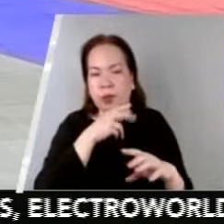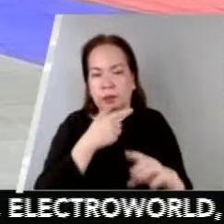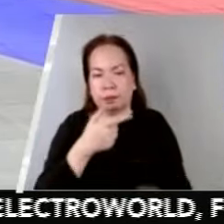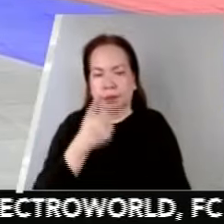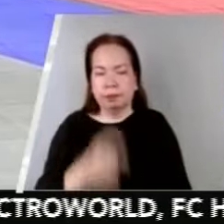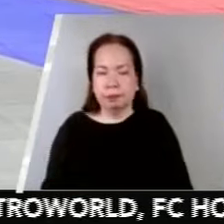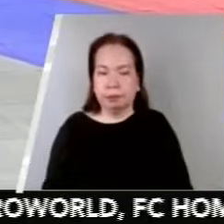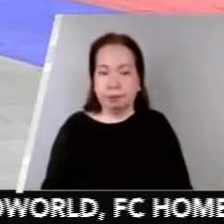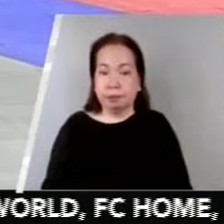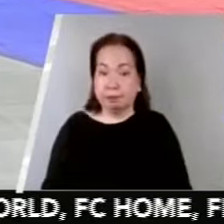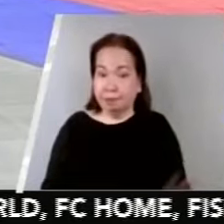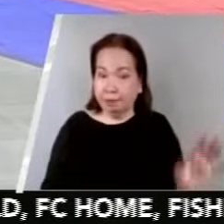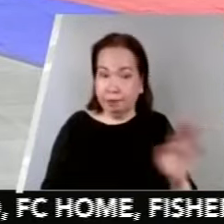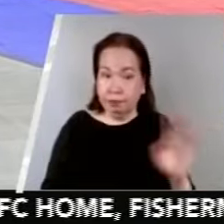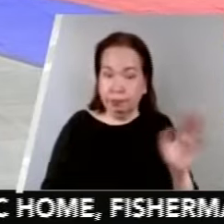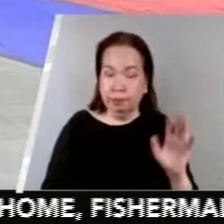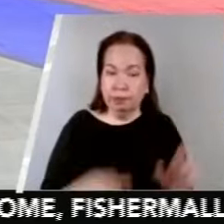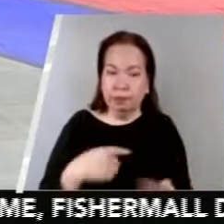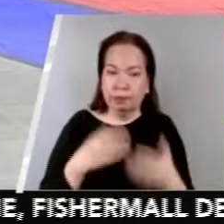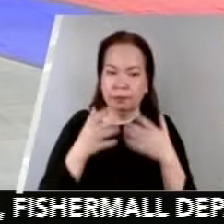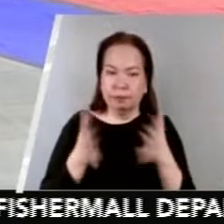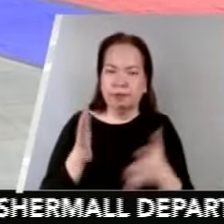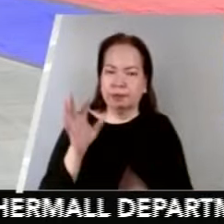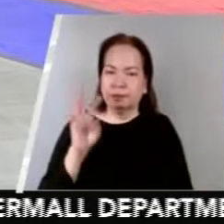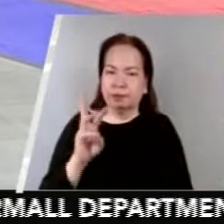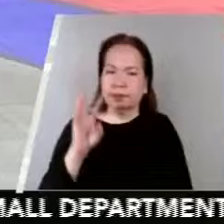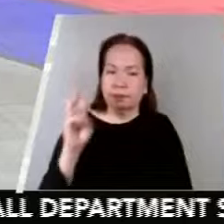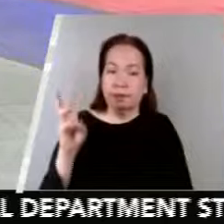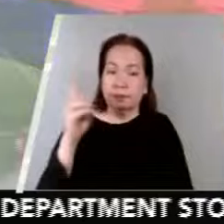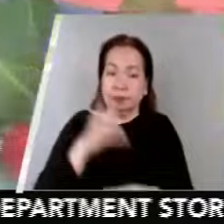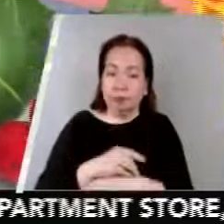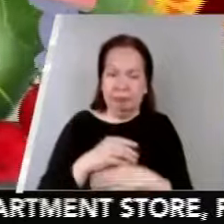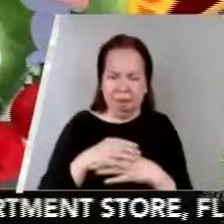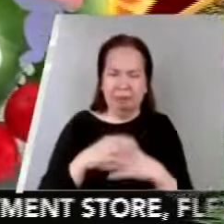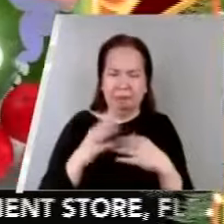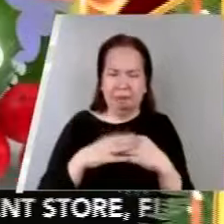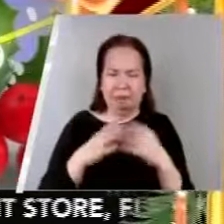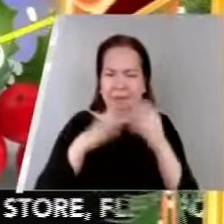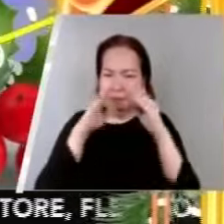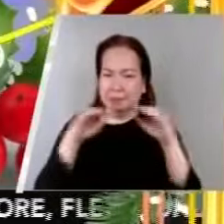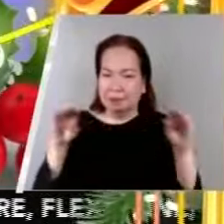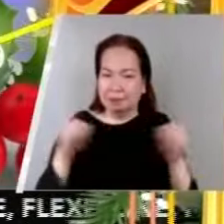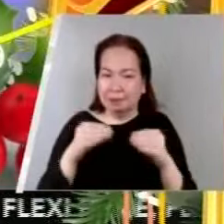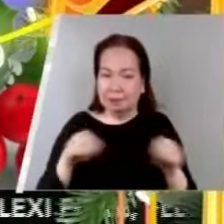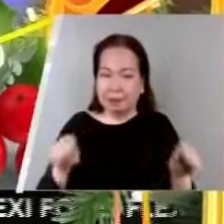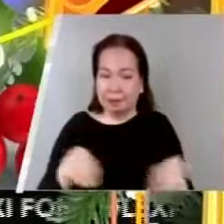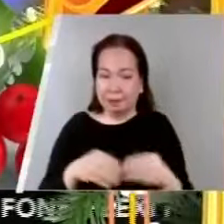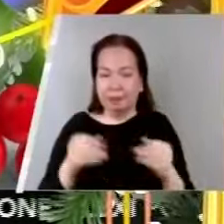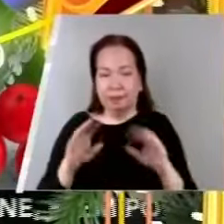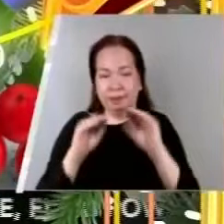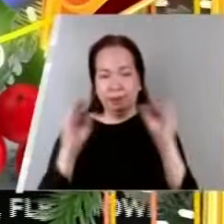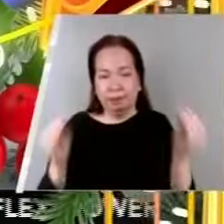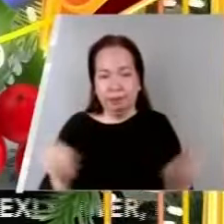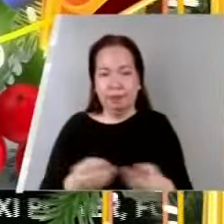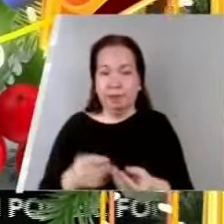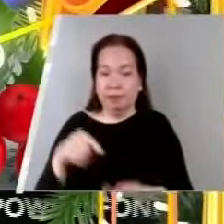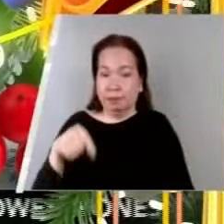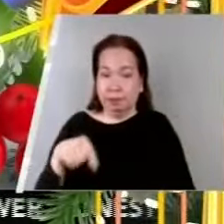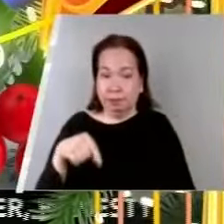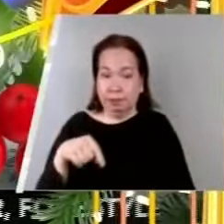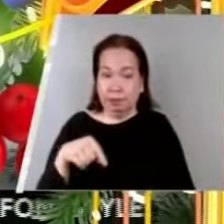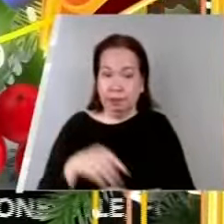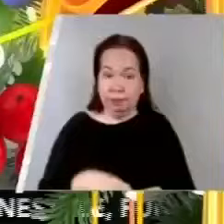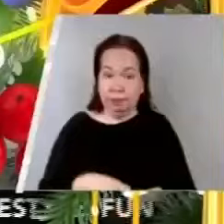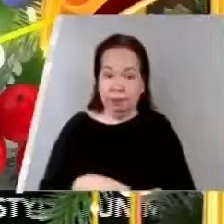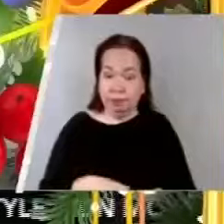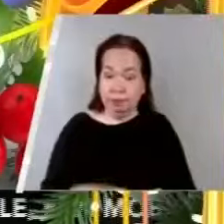Mga kapuso, 46 na araw na lang, Pasko na. At sa tiniguri ang Christmas capital ng bansa, may binuksan ng